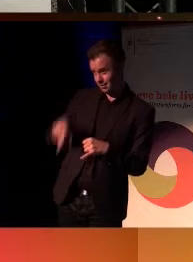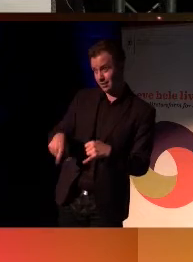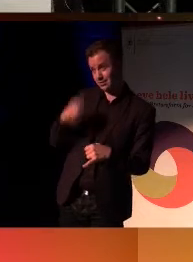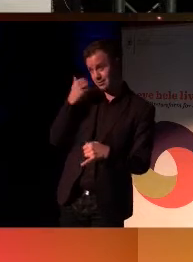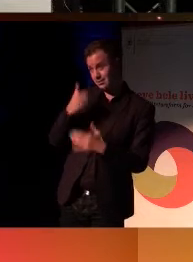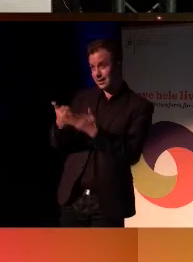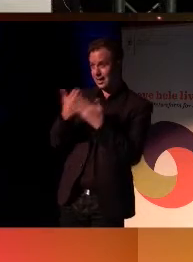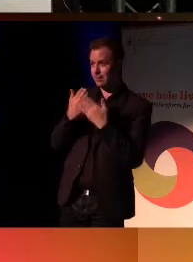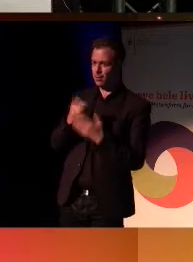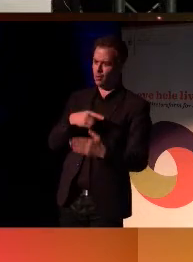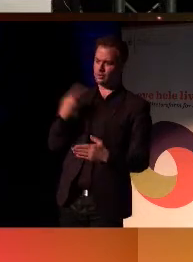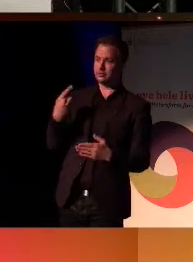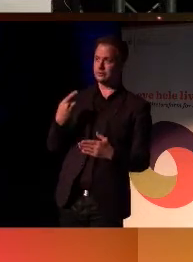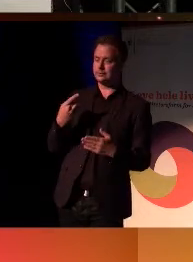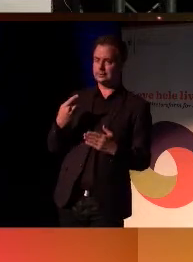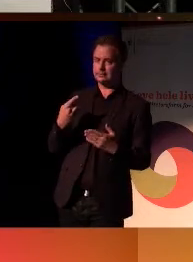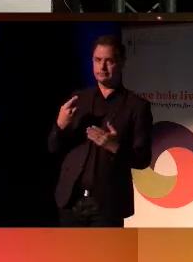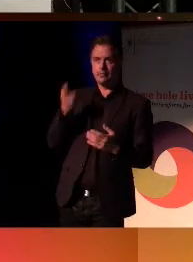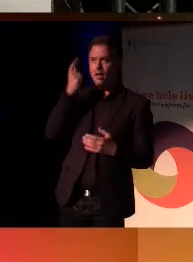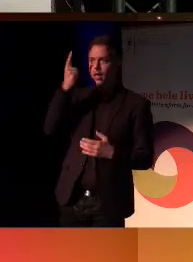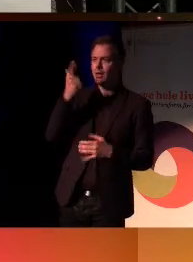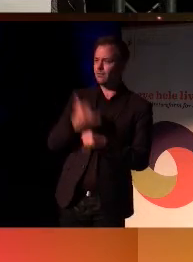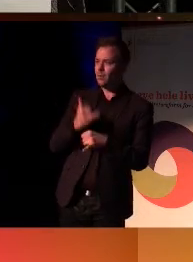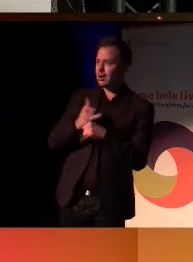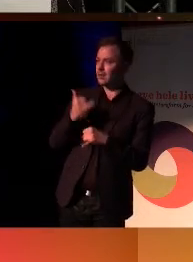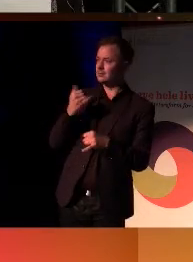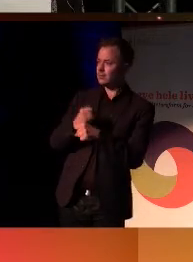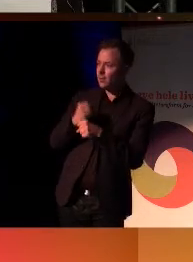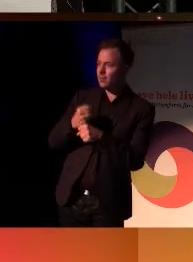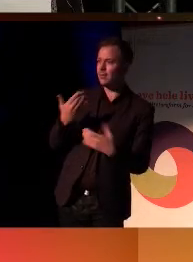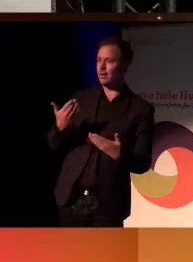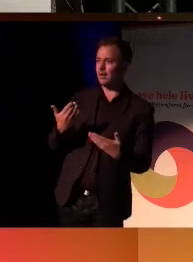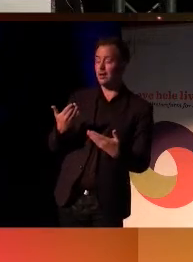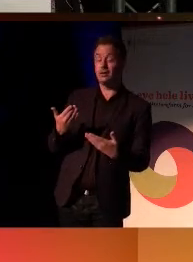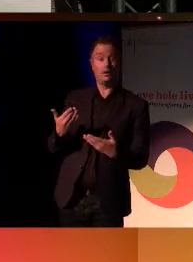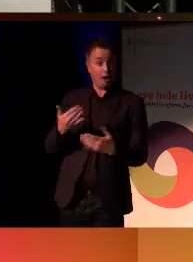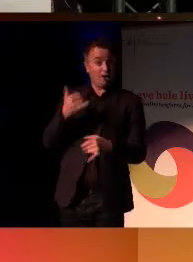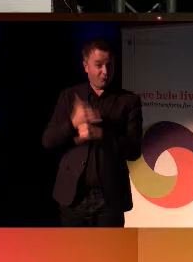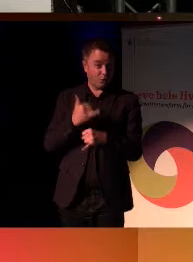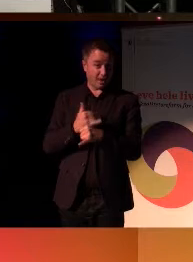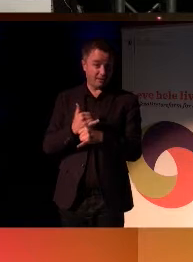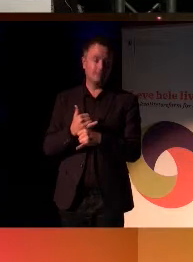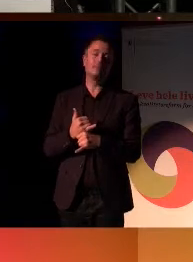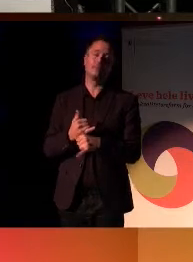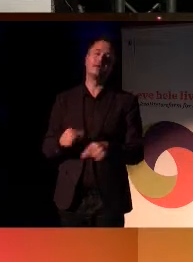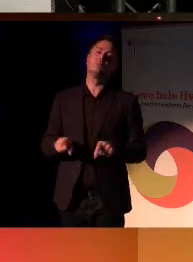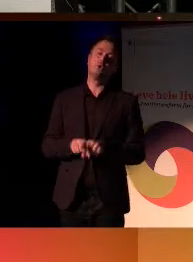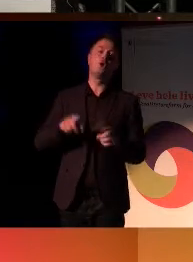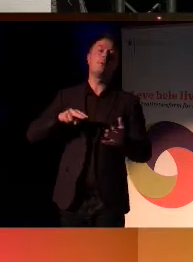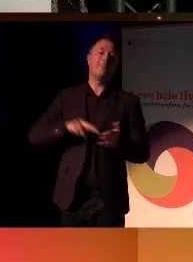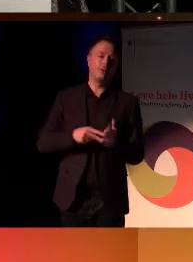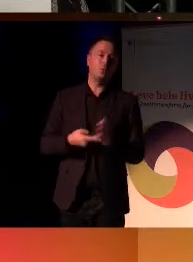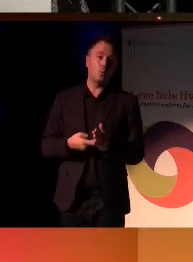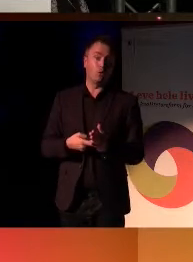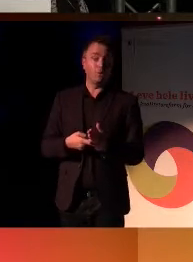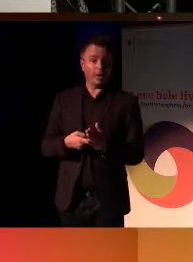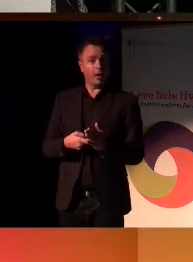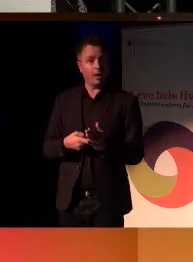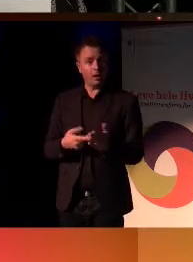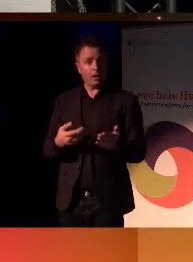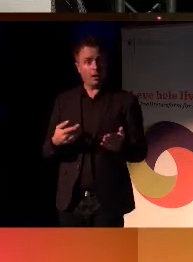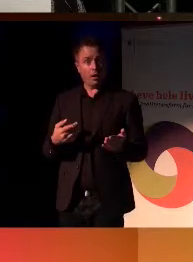oss med hvordan vi skal jobbe med dette? Og det hvordan, det de metodene, rett og slett. Og de